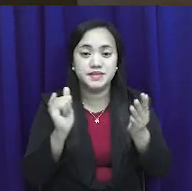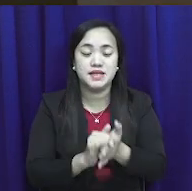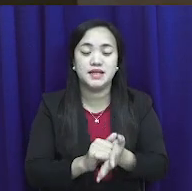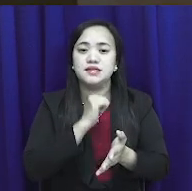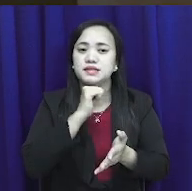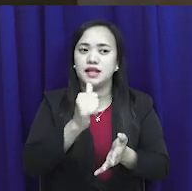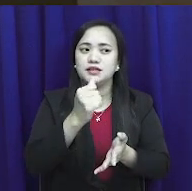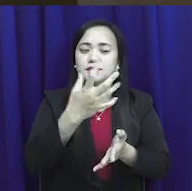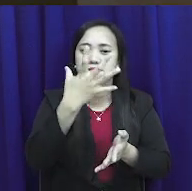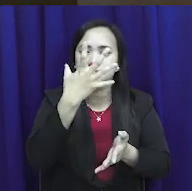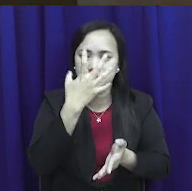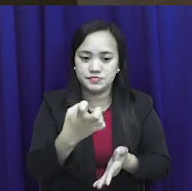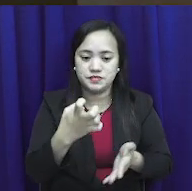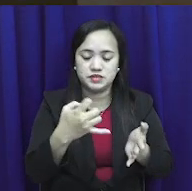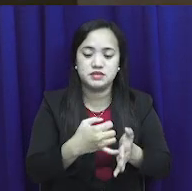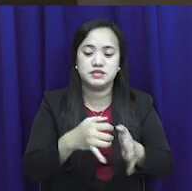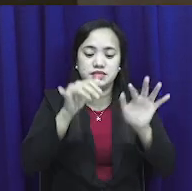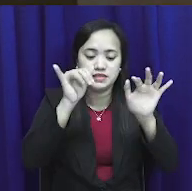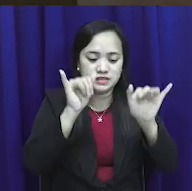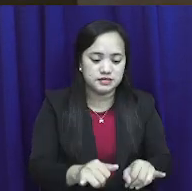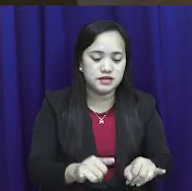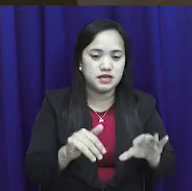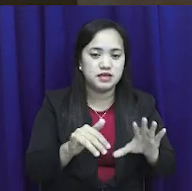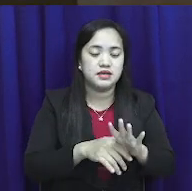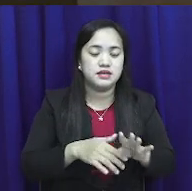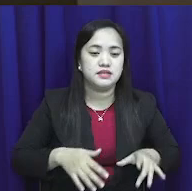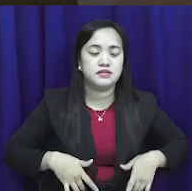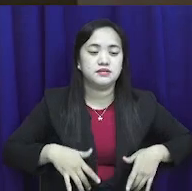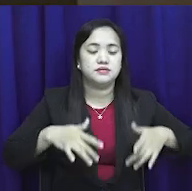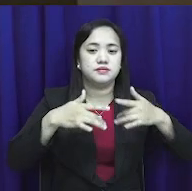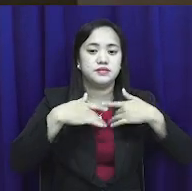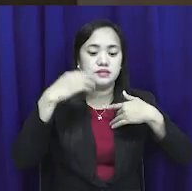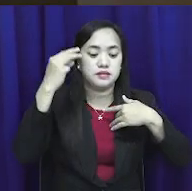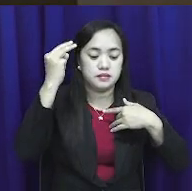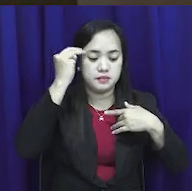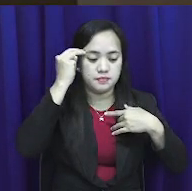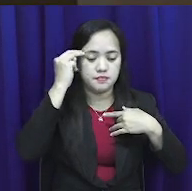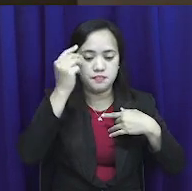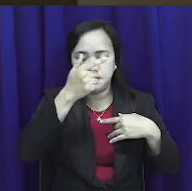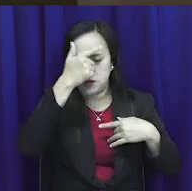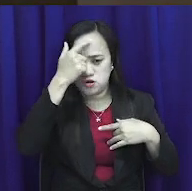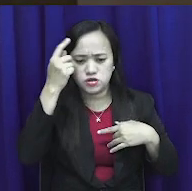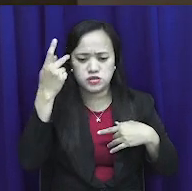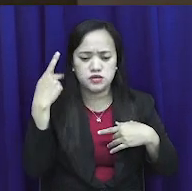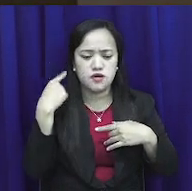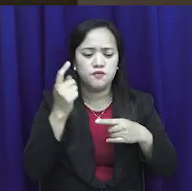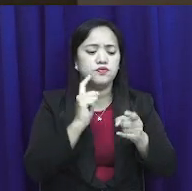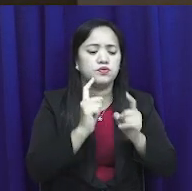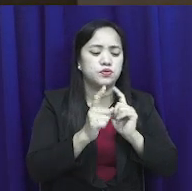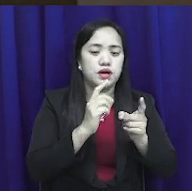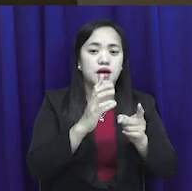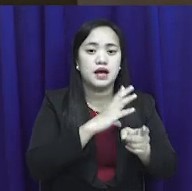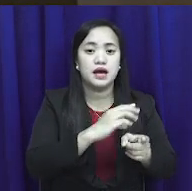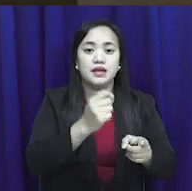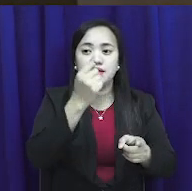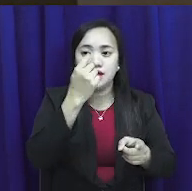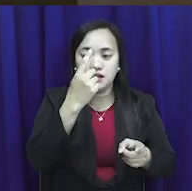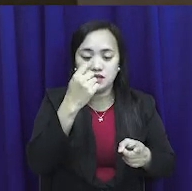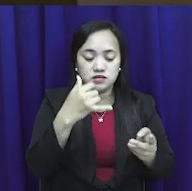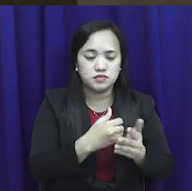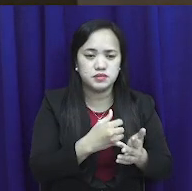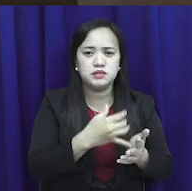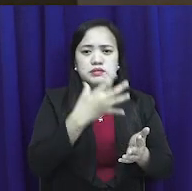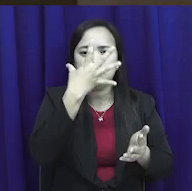masakit yun at mas nagi-stay sa utak ng bata kasi ' ba kinausap mo ng maayos mas naiintindihan nila kaysa yung